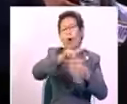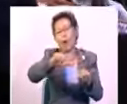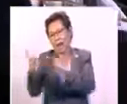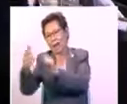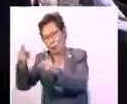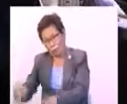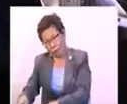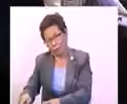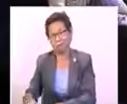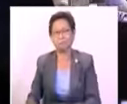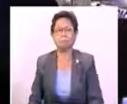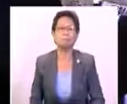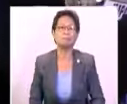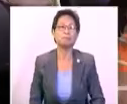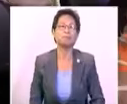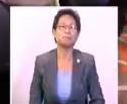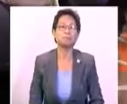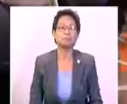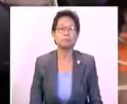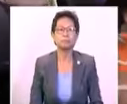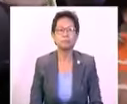lain.